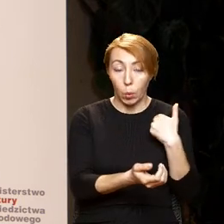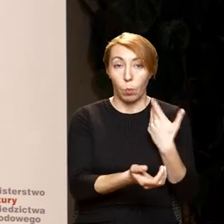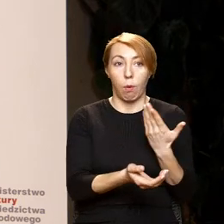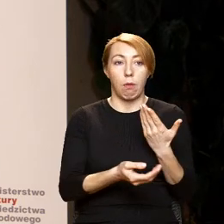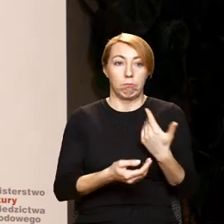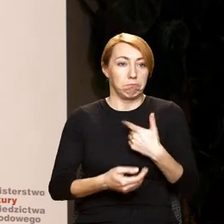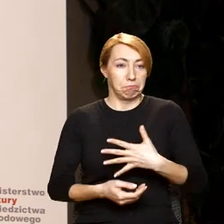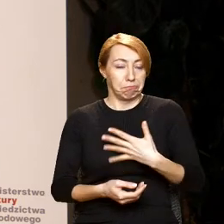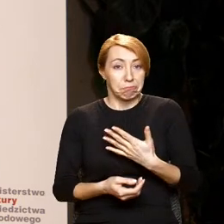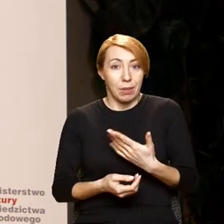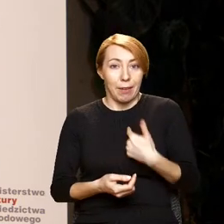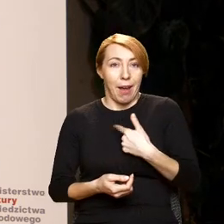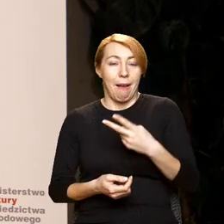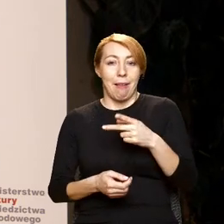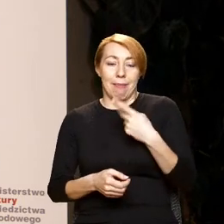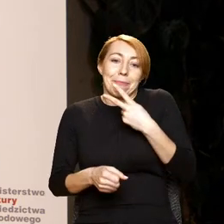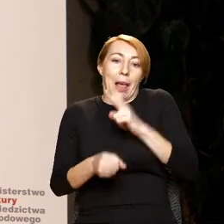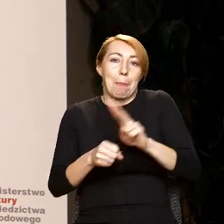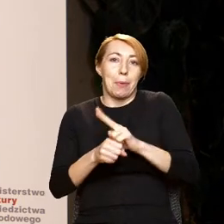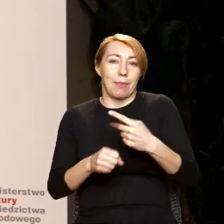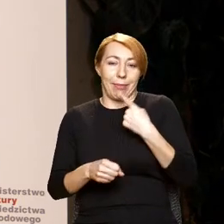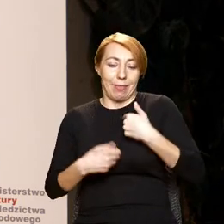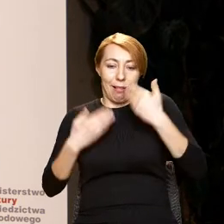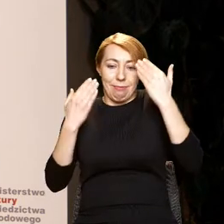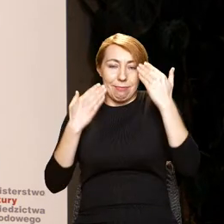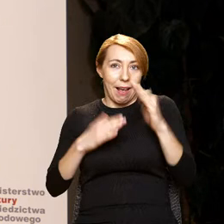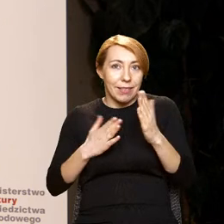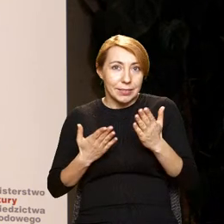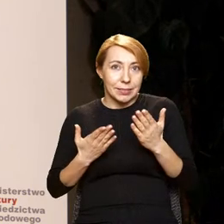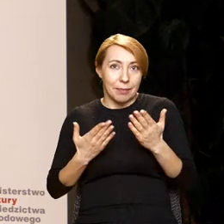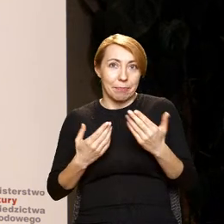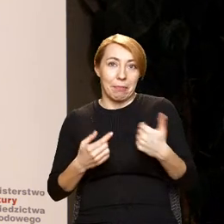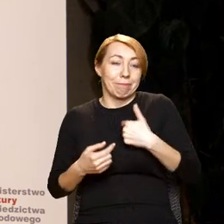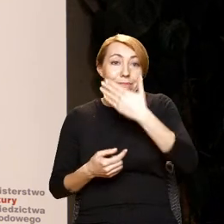też dziwnego, ja po japońsku nie mówię, więc nie wiedziałam